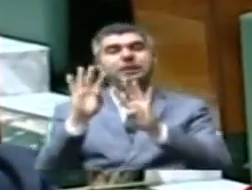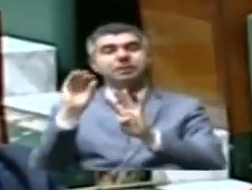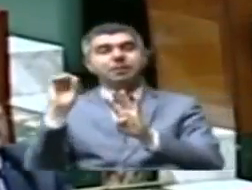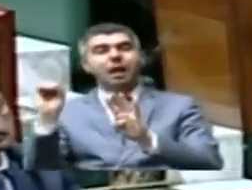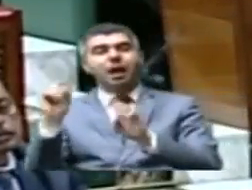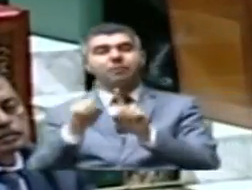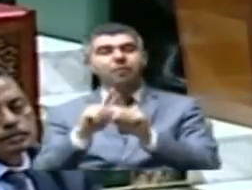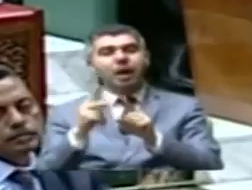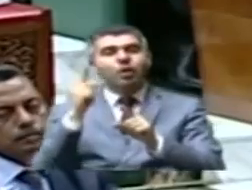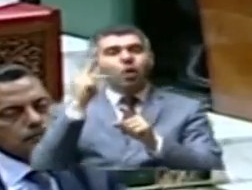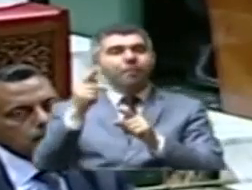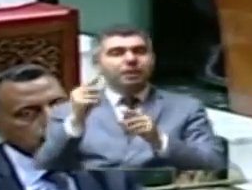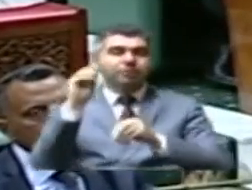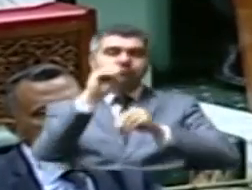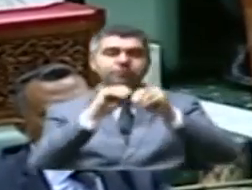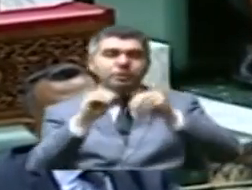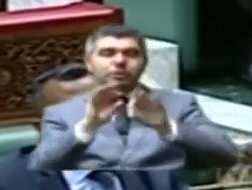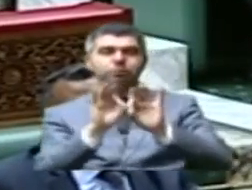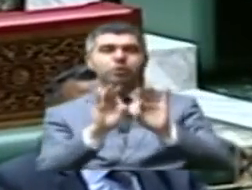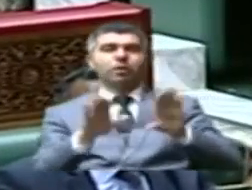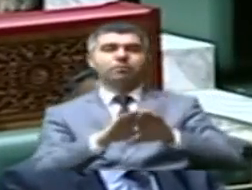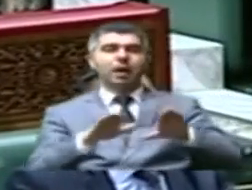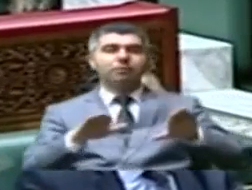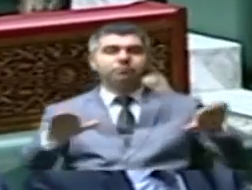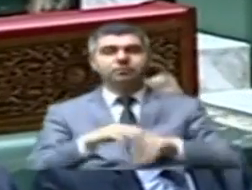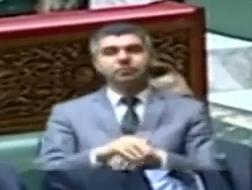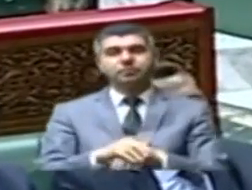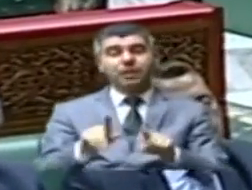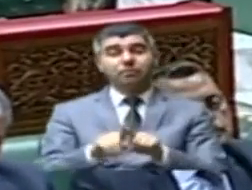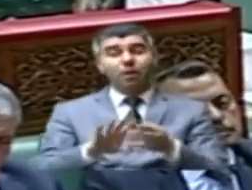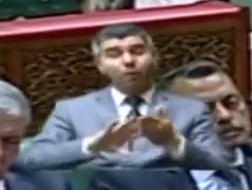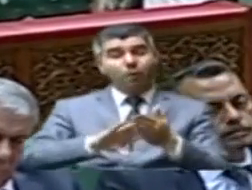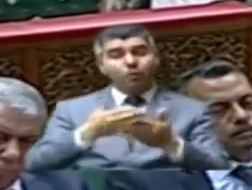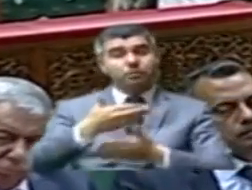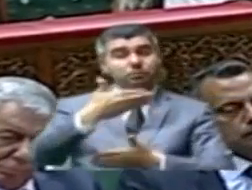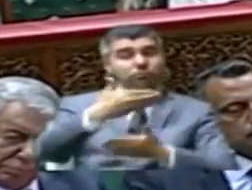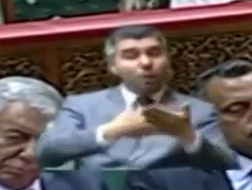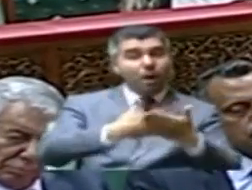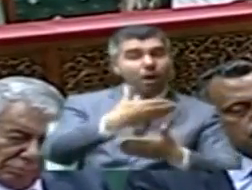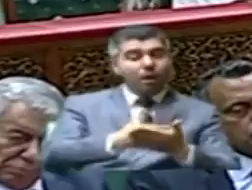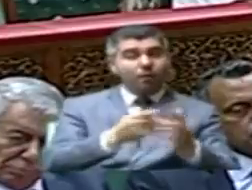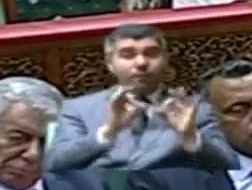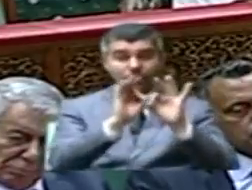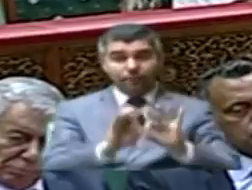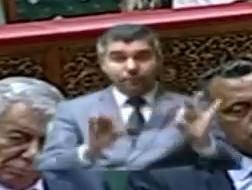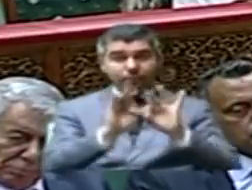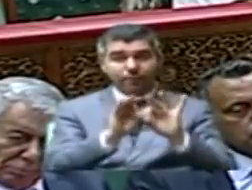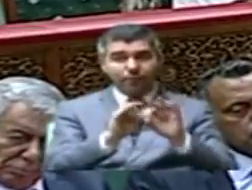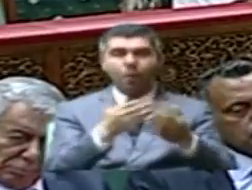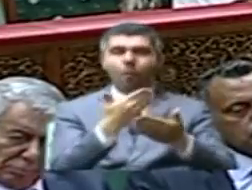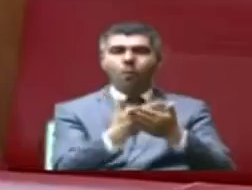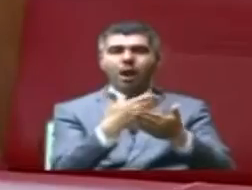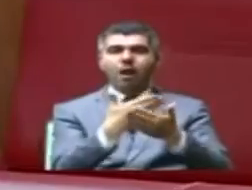في اطار الانجاز السيد المستشار المحترم. وعندنا التفاصيل ديال الانجاز بالنسبه اللي تيقولوا ودي ما كاينش انجازات، التفاصيل